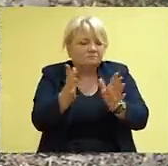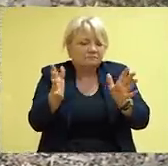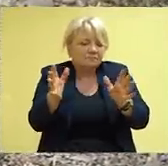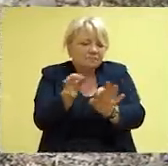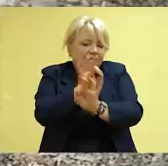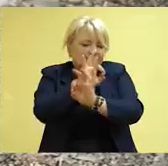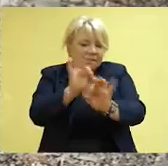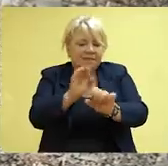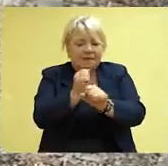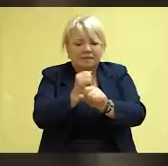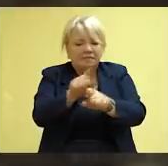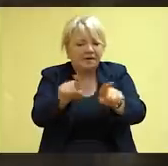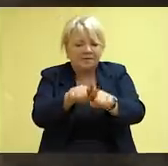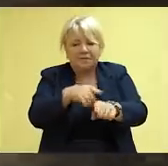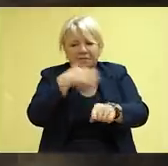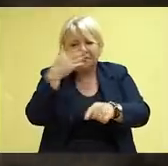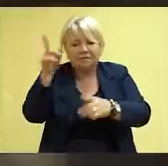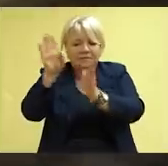იკაიფე.